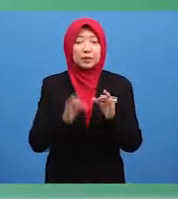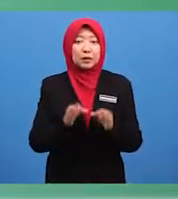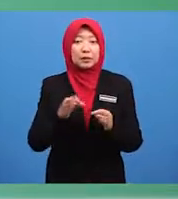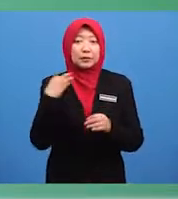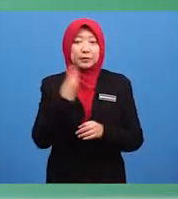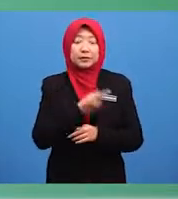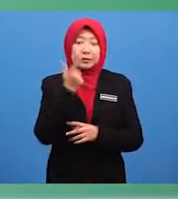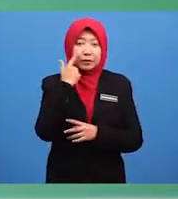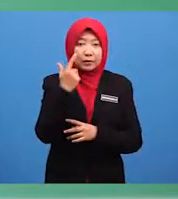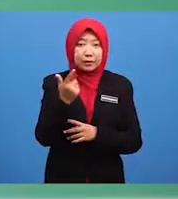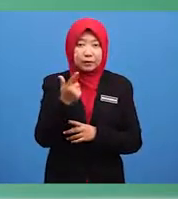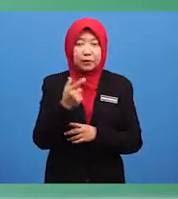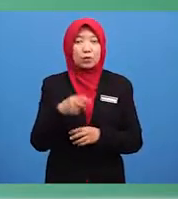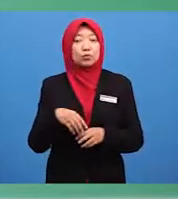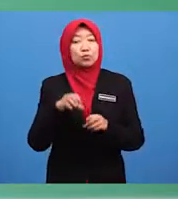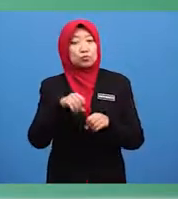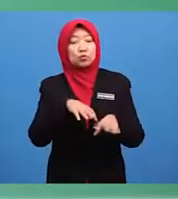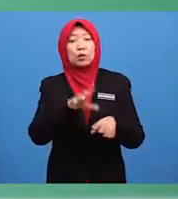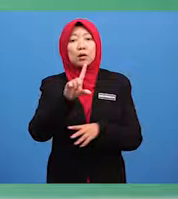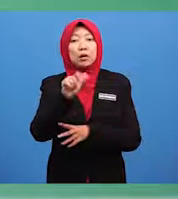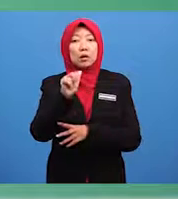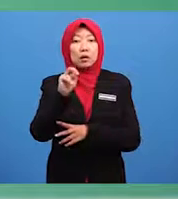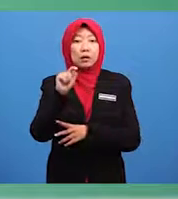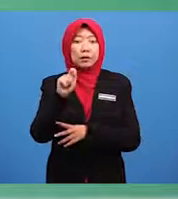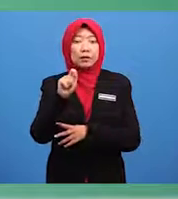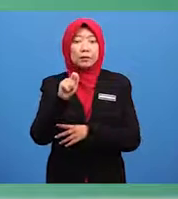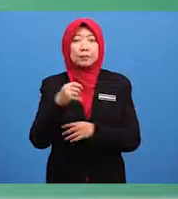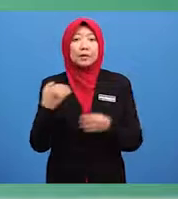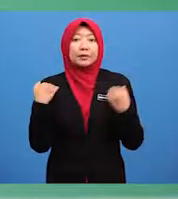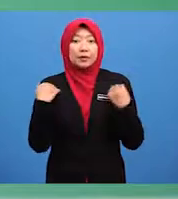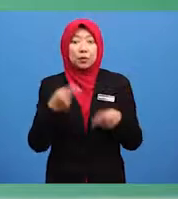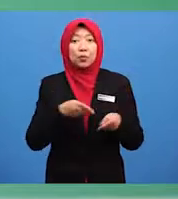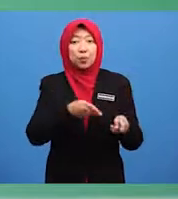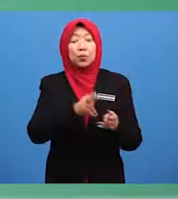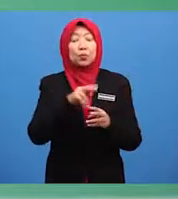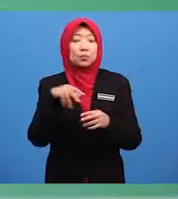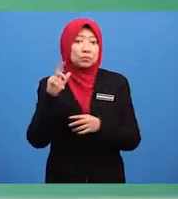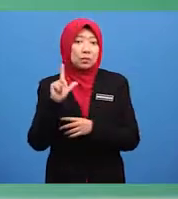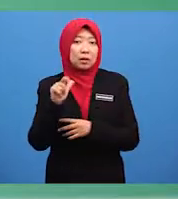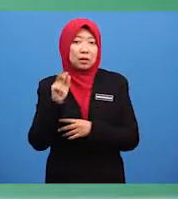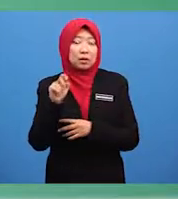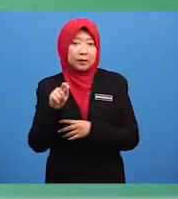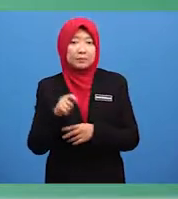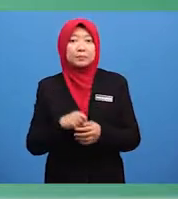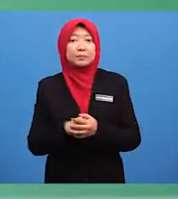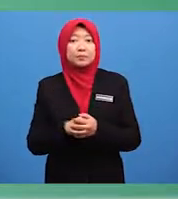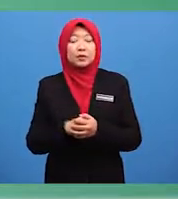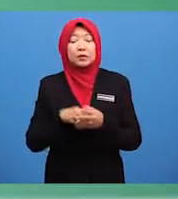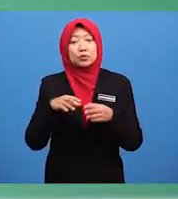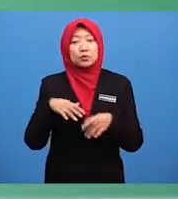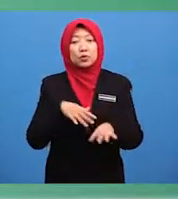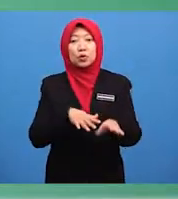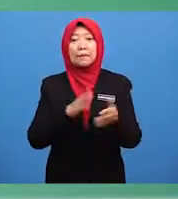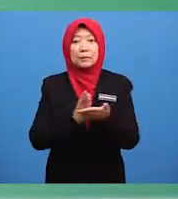lihat Sungai Langat, iaitu berada di Hulu Langat, dan aliran sungai itu berterusan